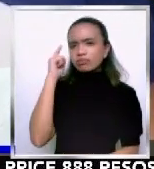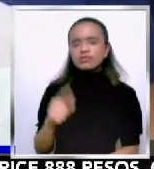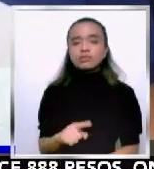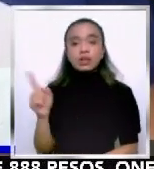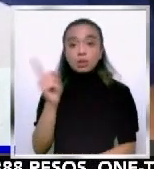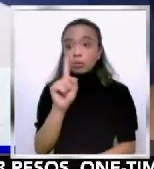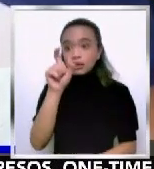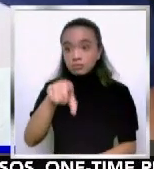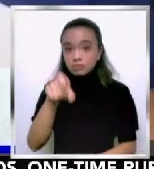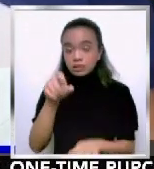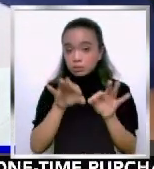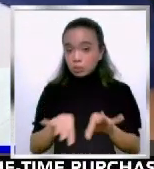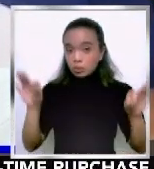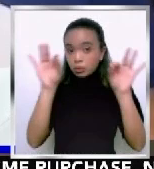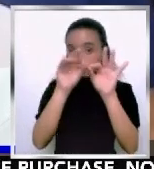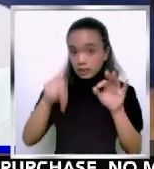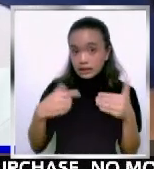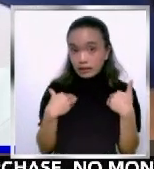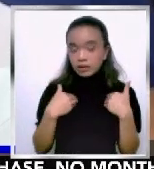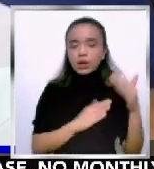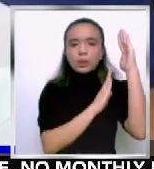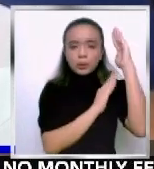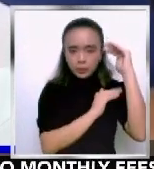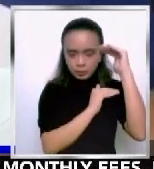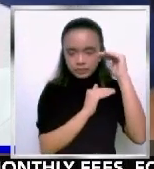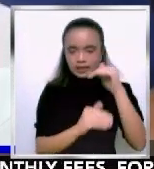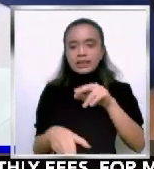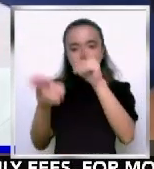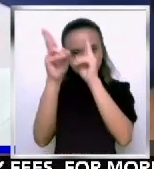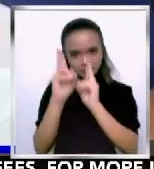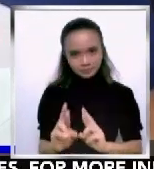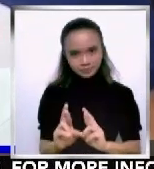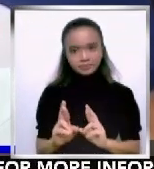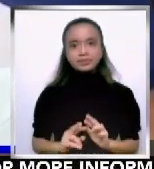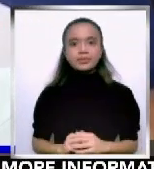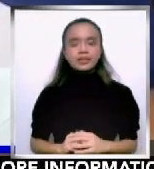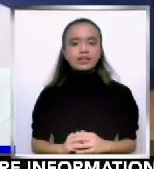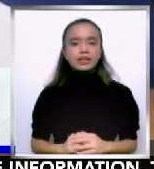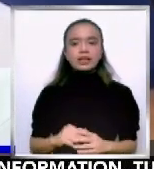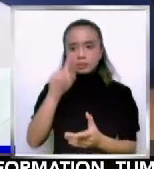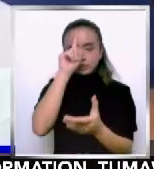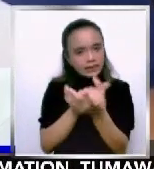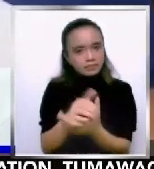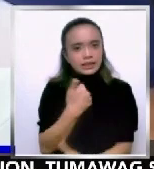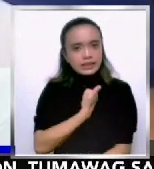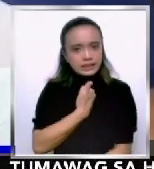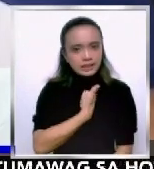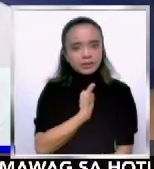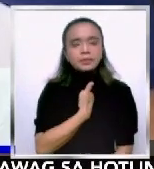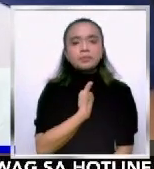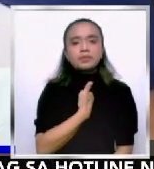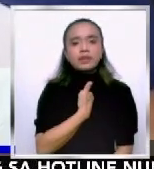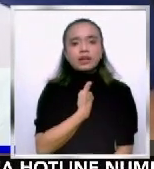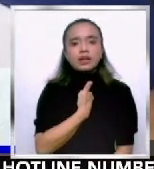have is hope and belief. And belief in yourself and knowing